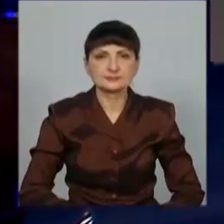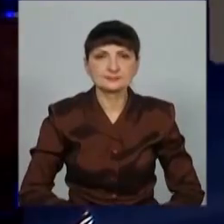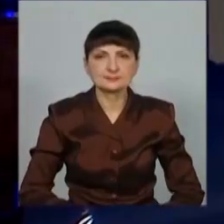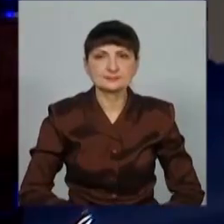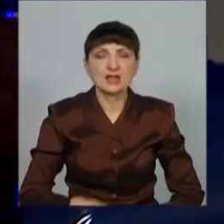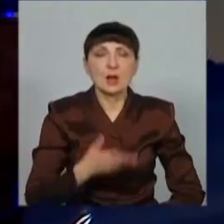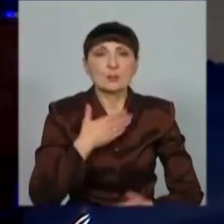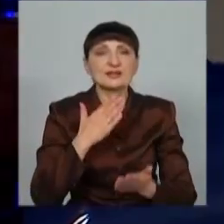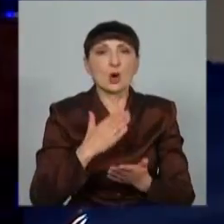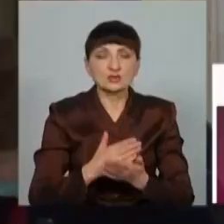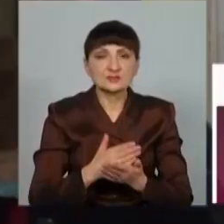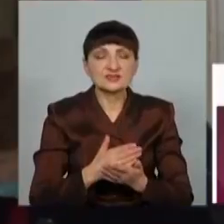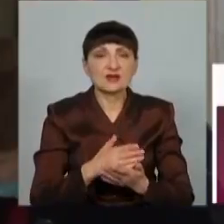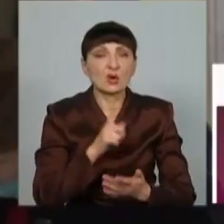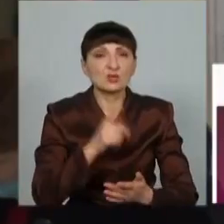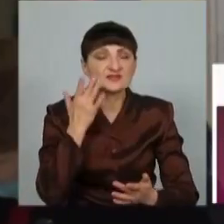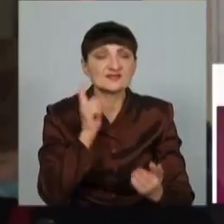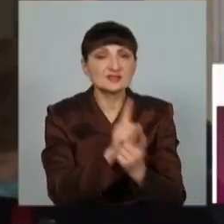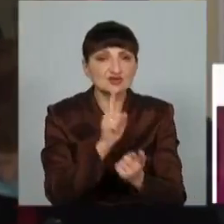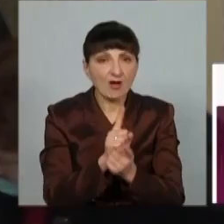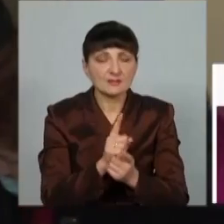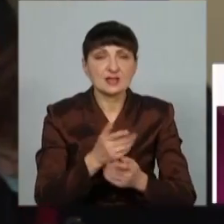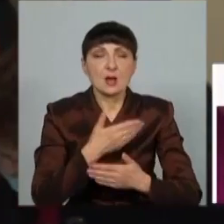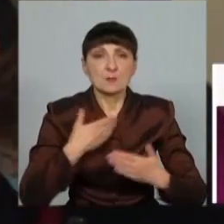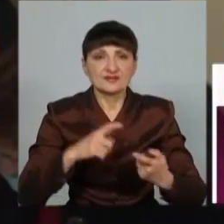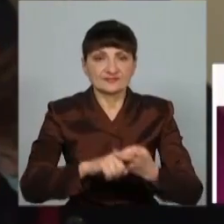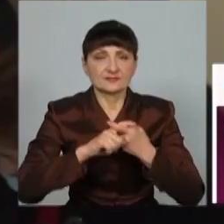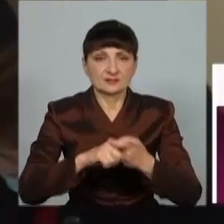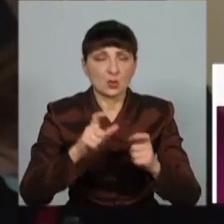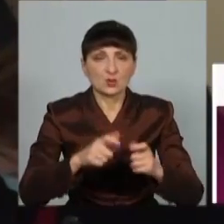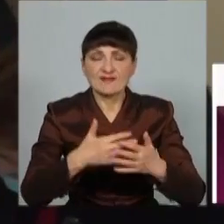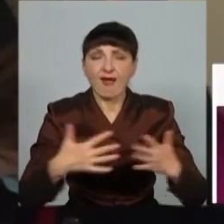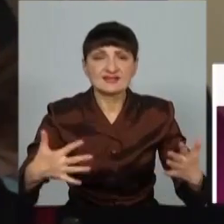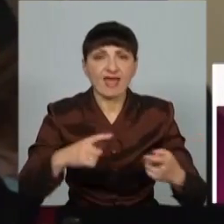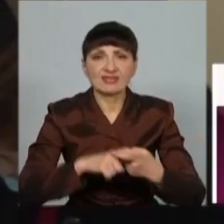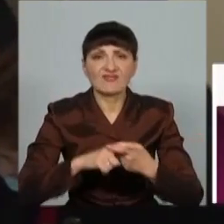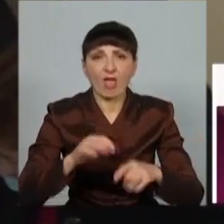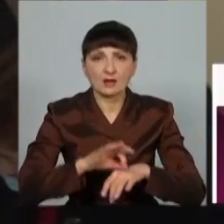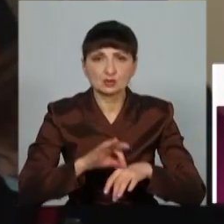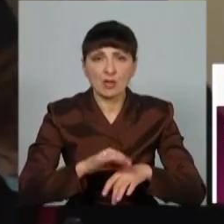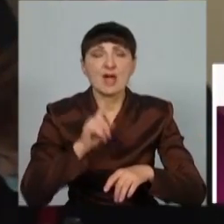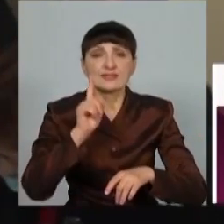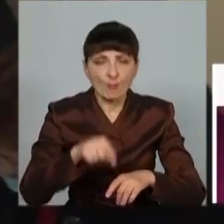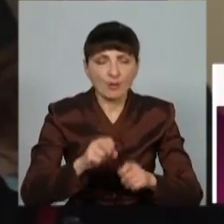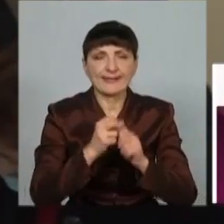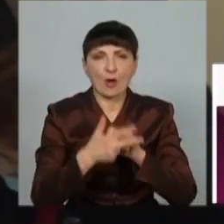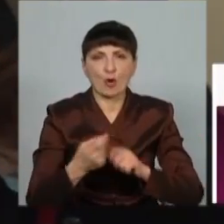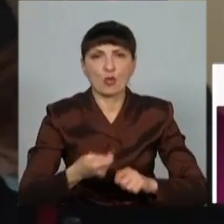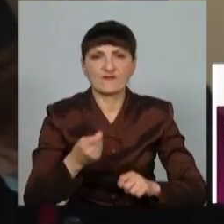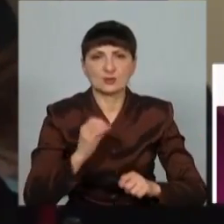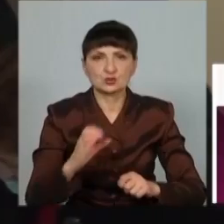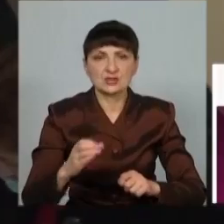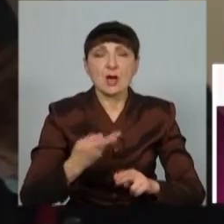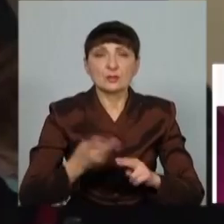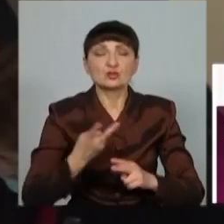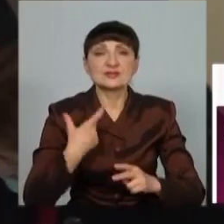Мы находимся на передовой. Мы являемся контактными со всеми видами инфекции, тем более коронавирусной инфекции. Поэтому